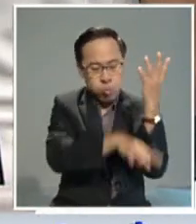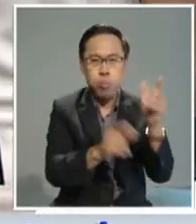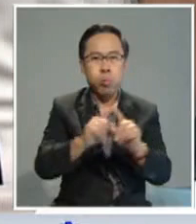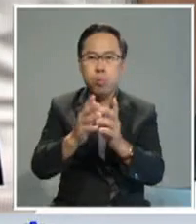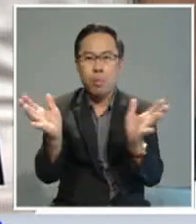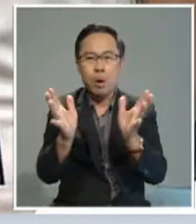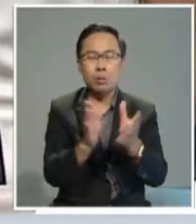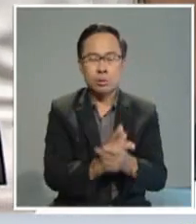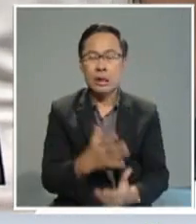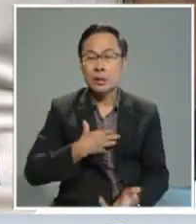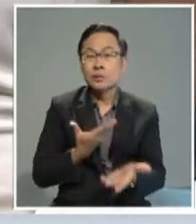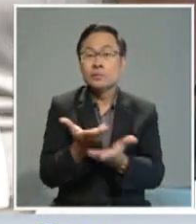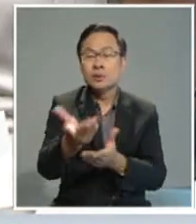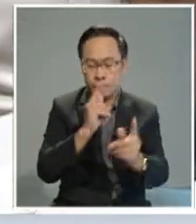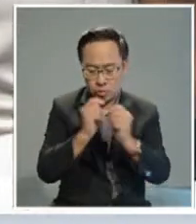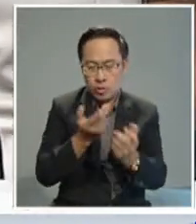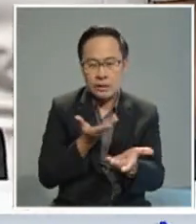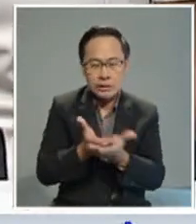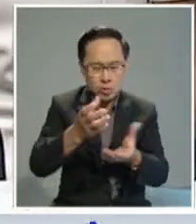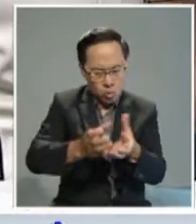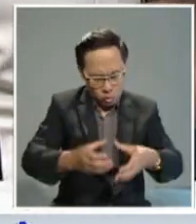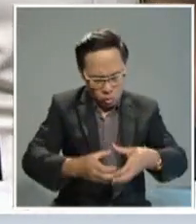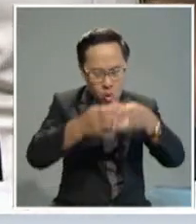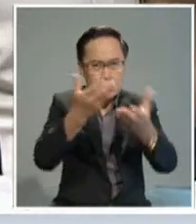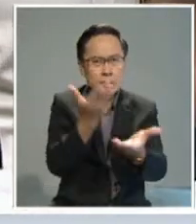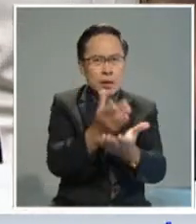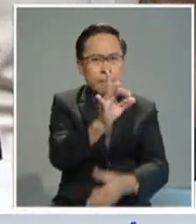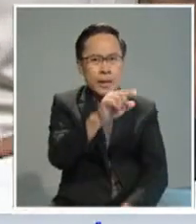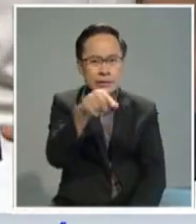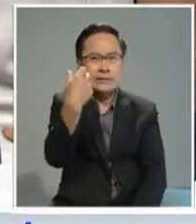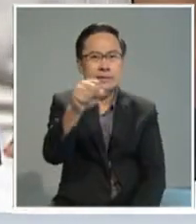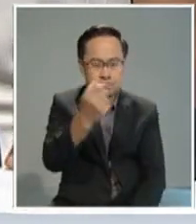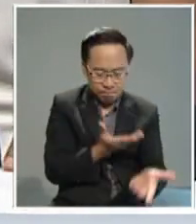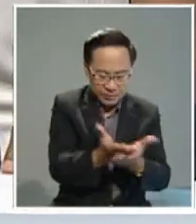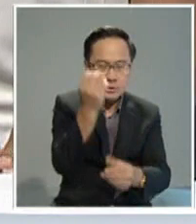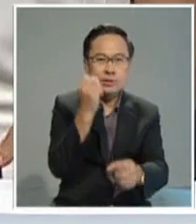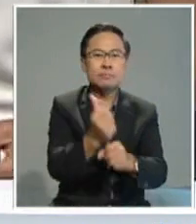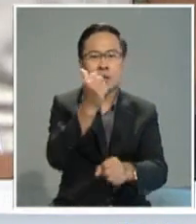มา ใครอยากได้ก้อนเชื้อเห็ดก็ติดต่อเขาได้นะคะรู้สึกจะก้อนละ8บาทถึง10บาท ถ้าอยาก